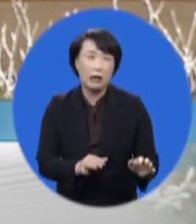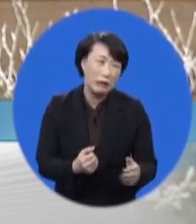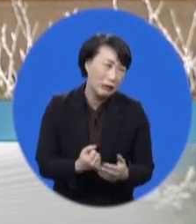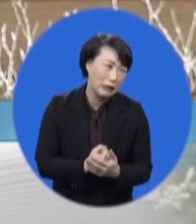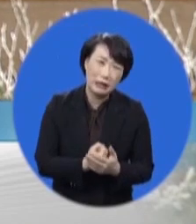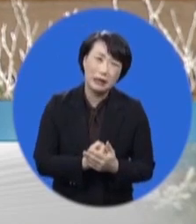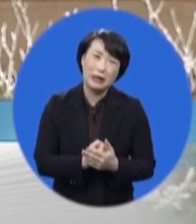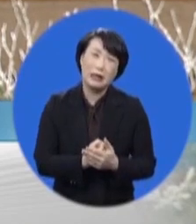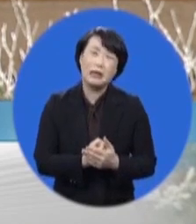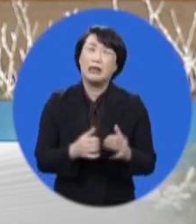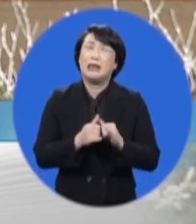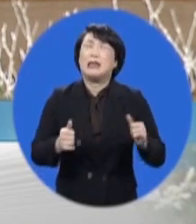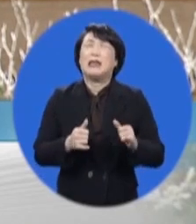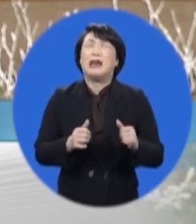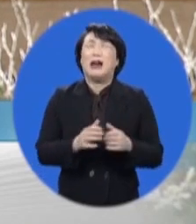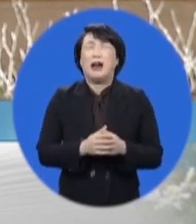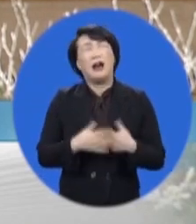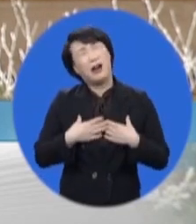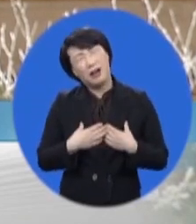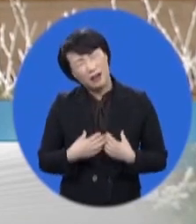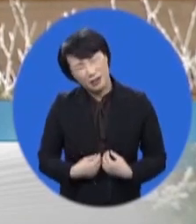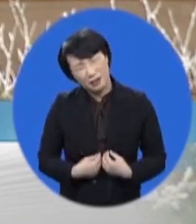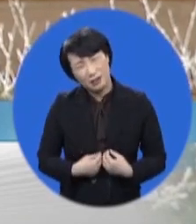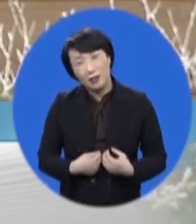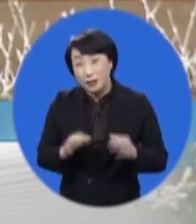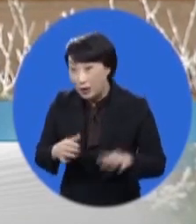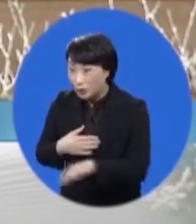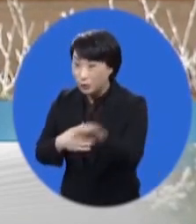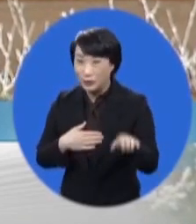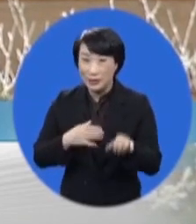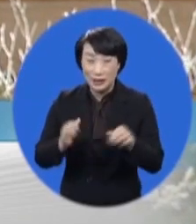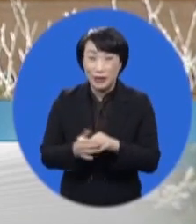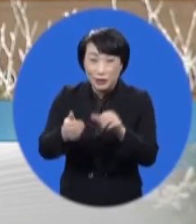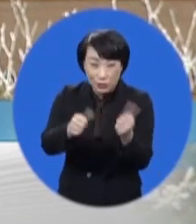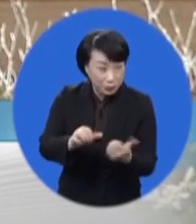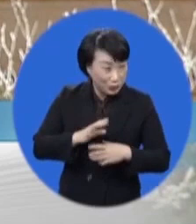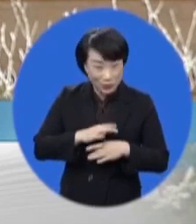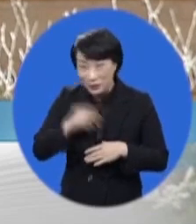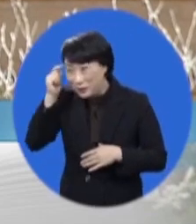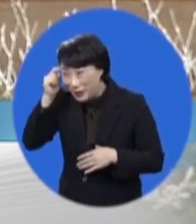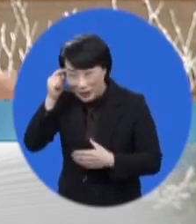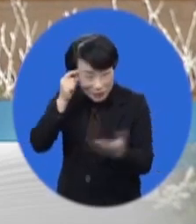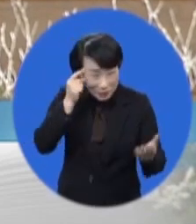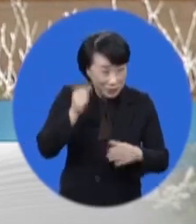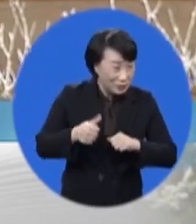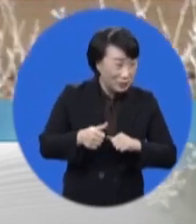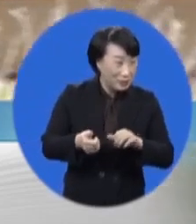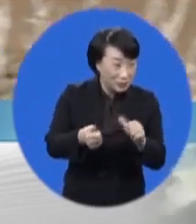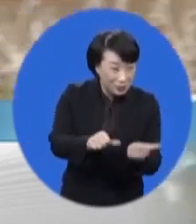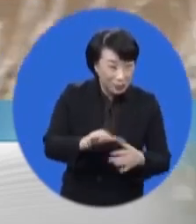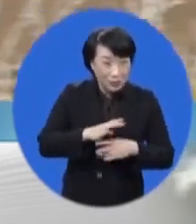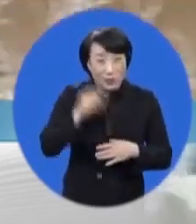얼마나 인생이 절망적인가? 여러분, 우리가 왜 죽음이 두려울까요?